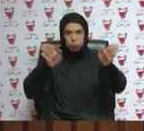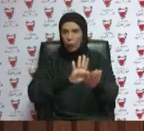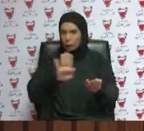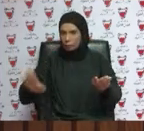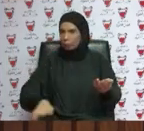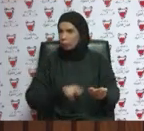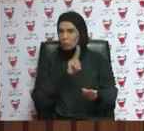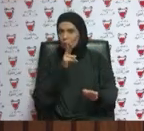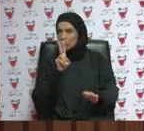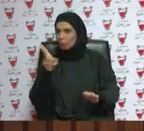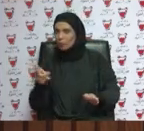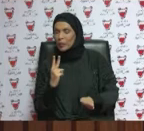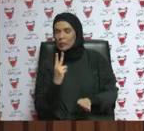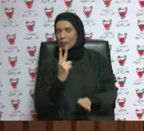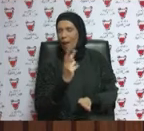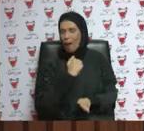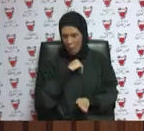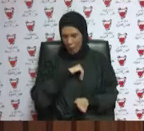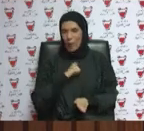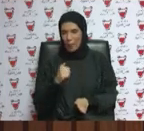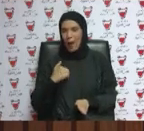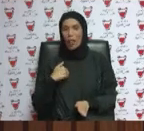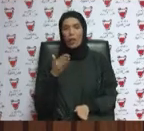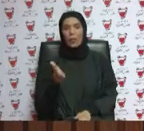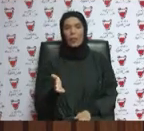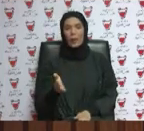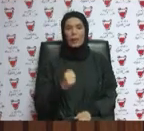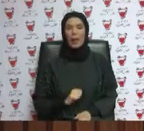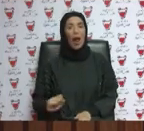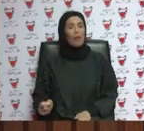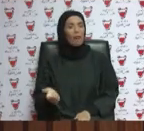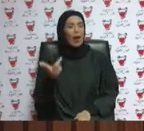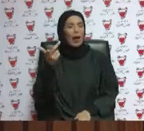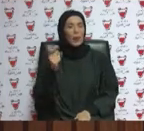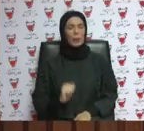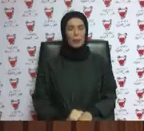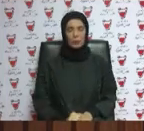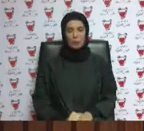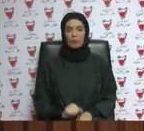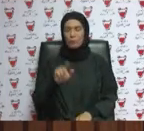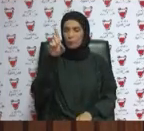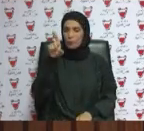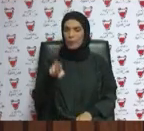كثيرة أعطتنا الإحساس هذه بالثقة وبالاعتزاز والفخر معالي الرئيس. اليوم